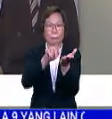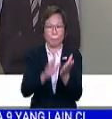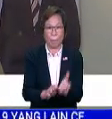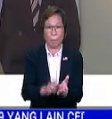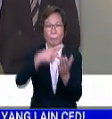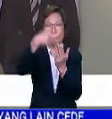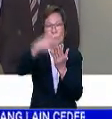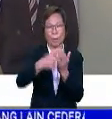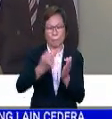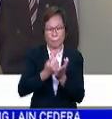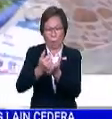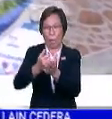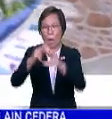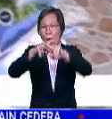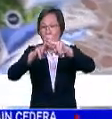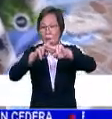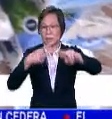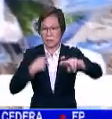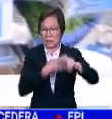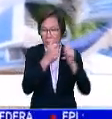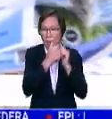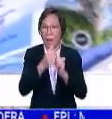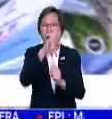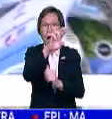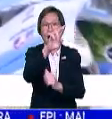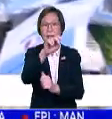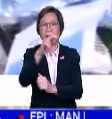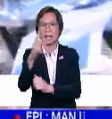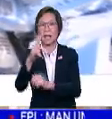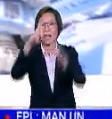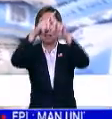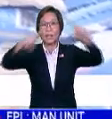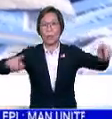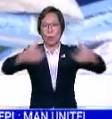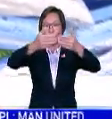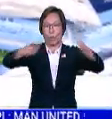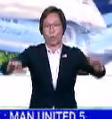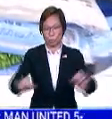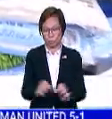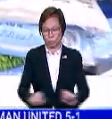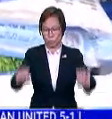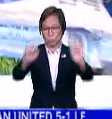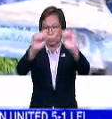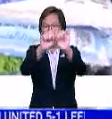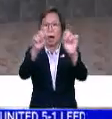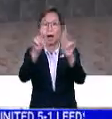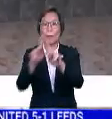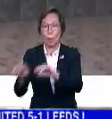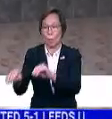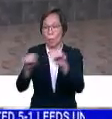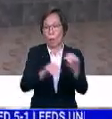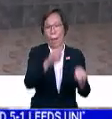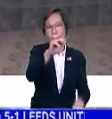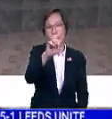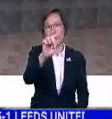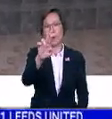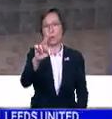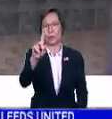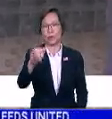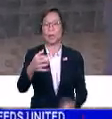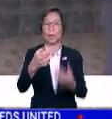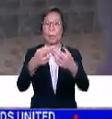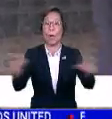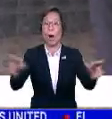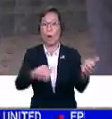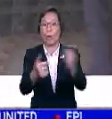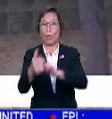pada program bantuan #KitaBersama RTCares di Dewan Terbuka Surau Nur Ihsan, Kampung Pemindahan Marudi yang disempurnakan